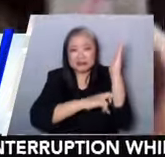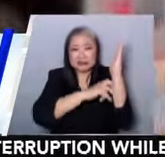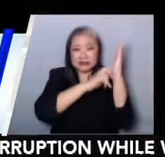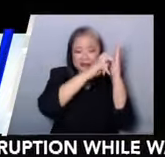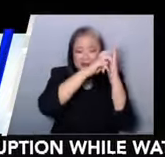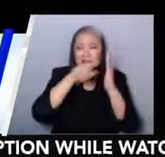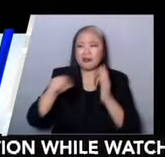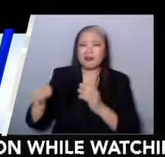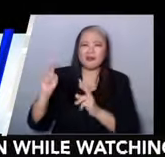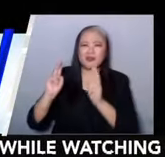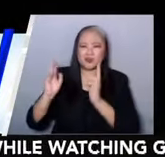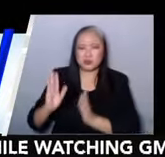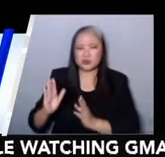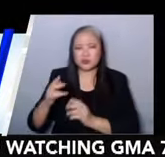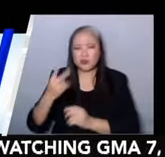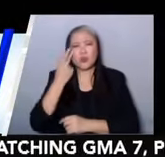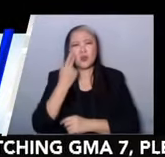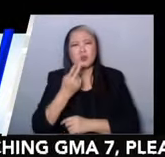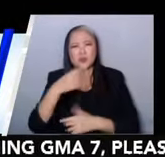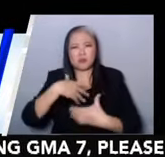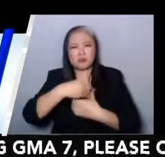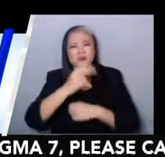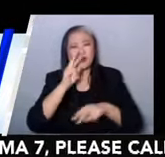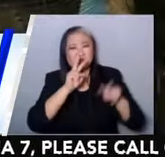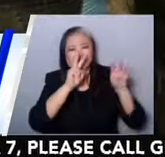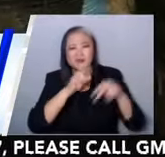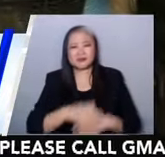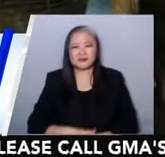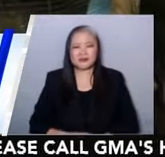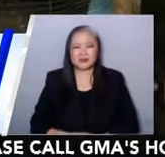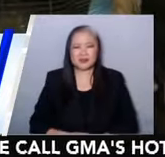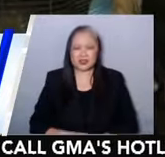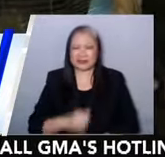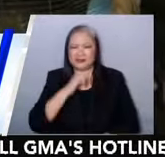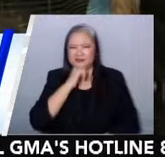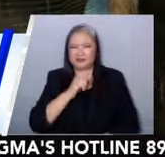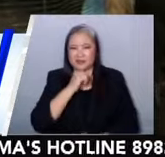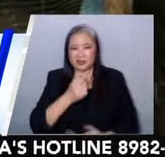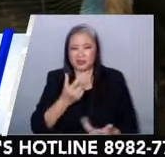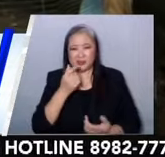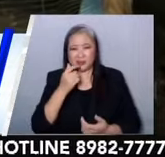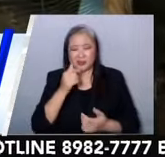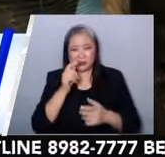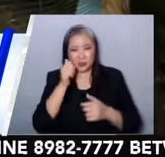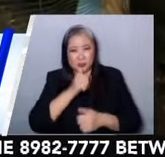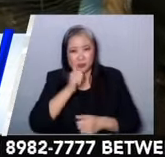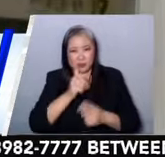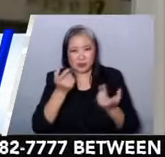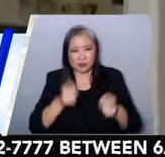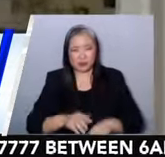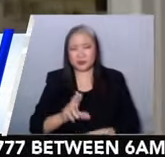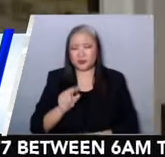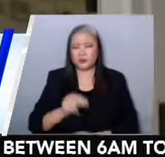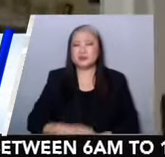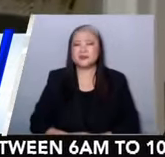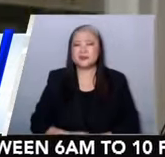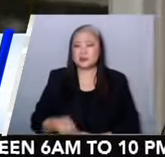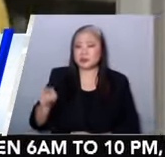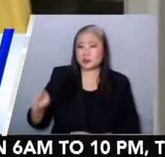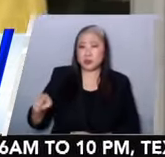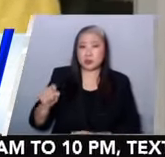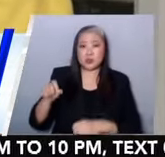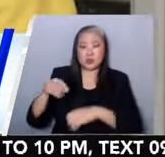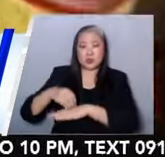araw. Which is hindi naman talaga nangyayari yun eh. Ang tindahan namang ito 24 oras sanang bukas, pero wala rin supply